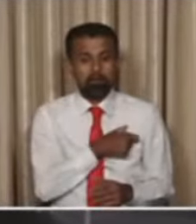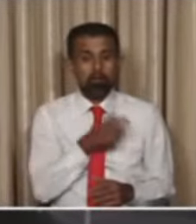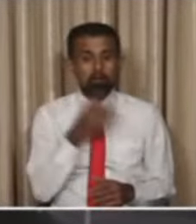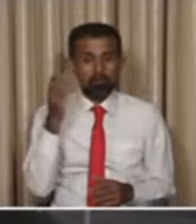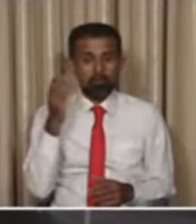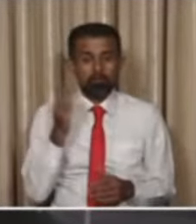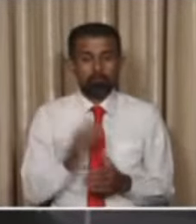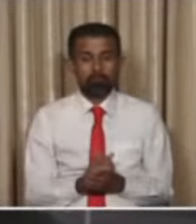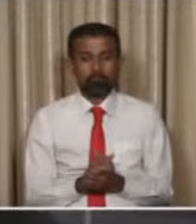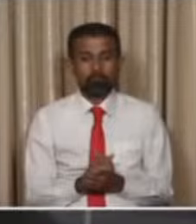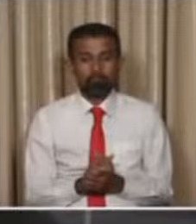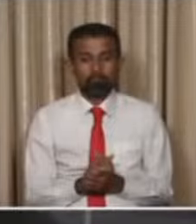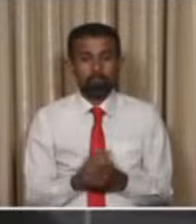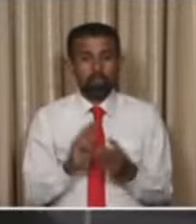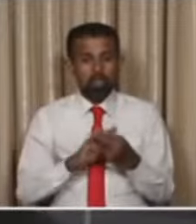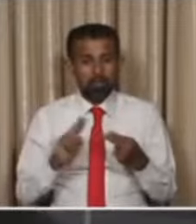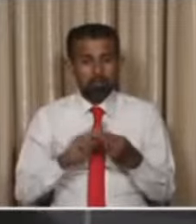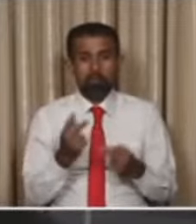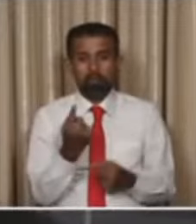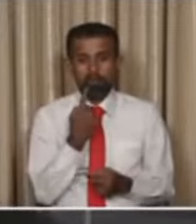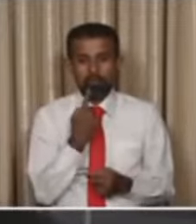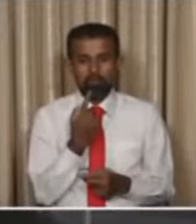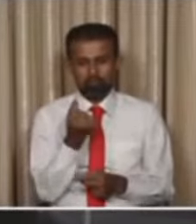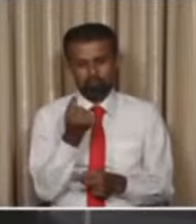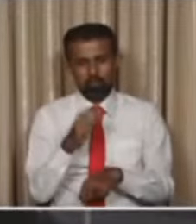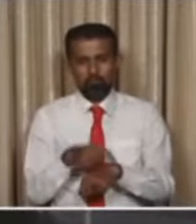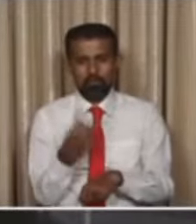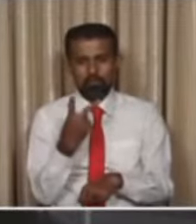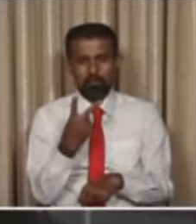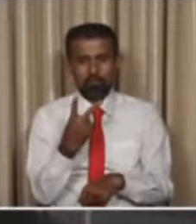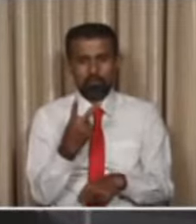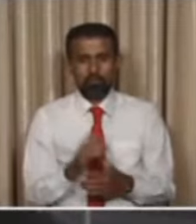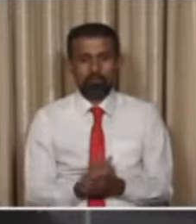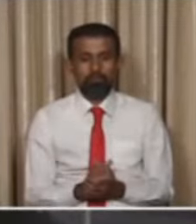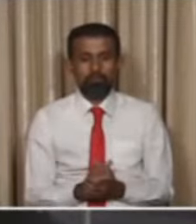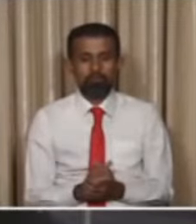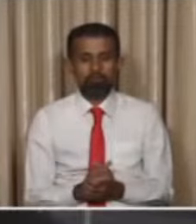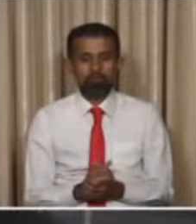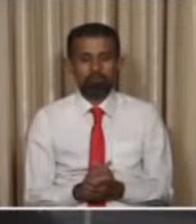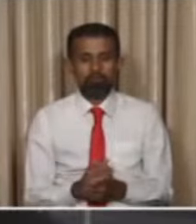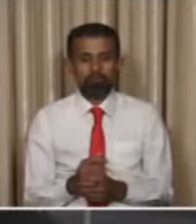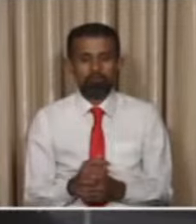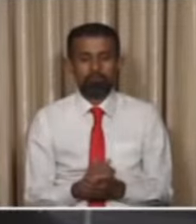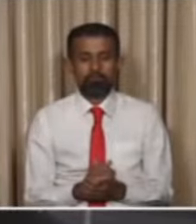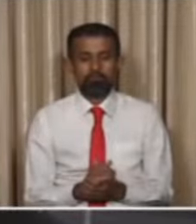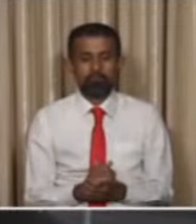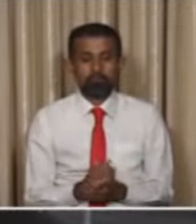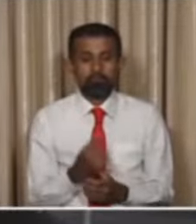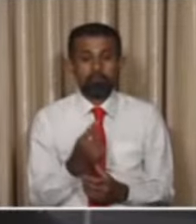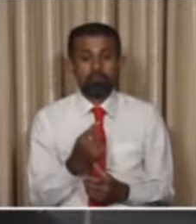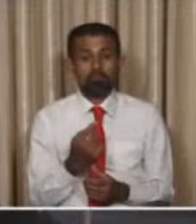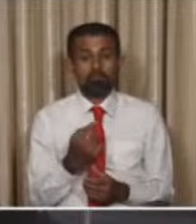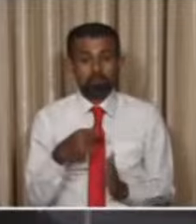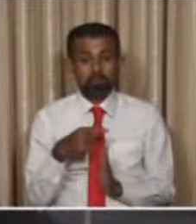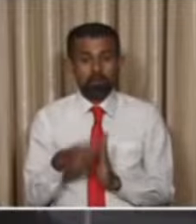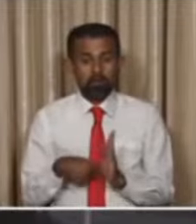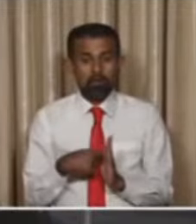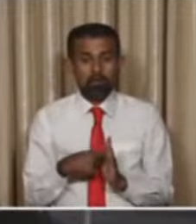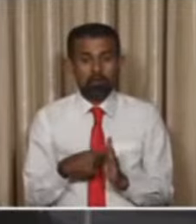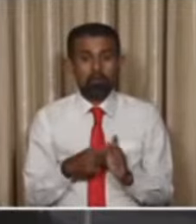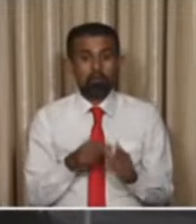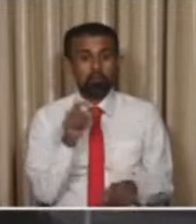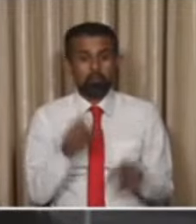ඔබතුමාට තව විනාඩි දෙකක් කරන්න එපා කියද්දි මට තව විනාඩි දෙකක් ගන්න පුළුවන් මට තව විනාඩි දෙකක් ගන්න හොඳයි කියද්දි මේ රටේ